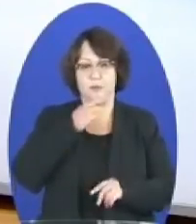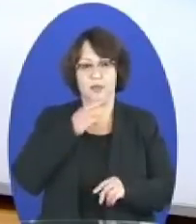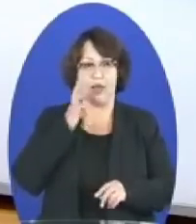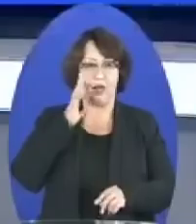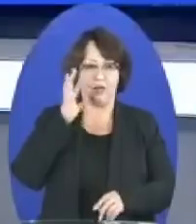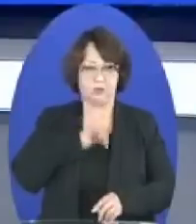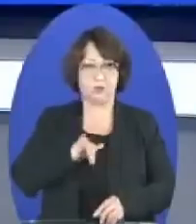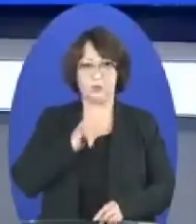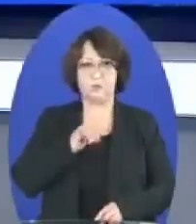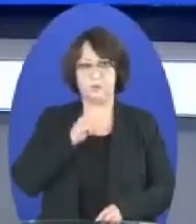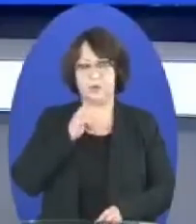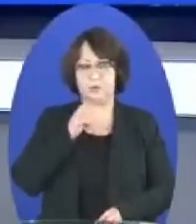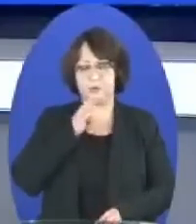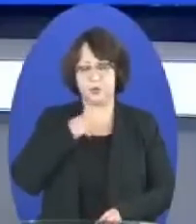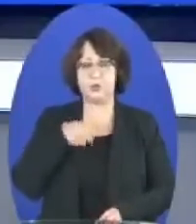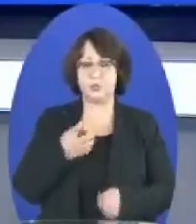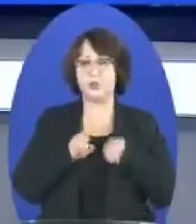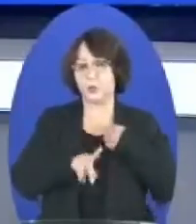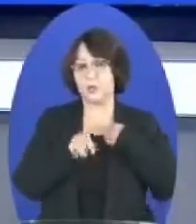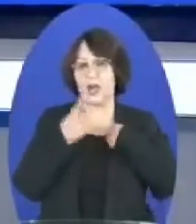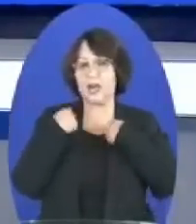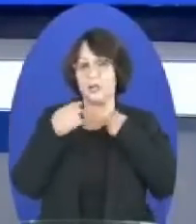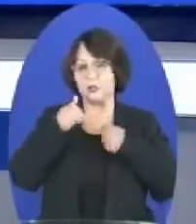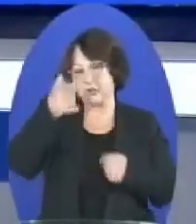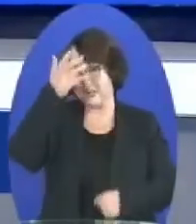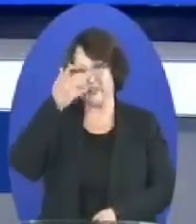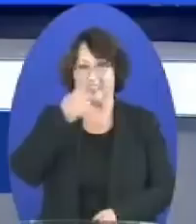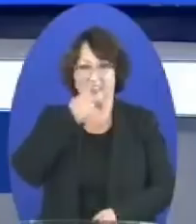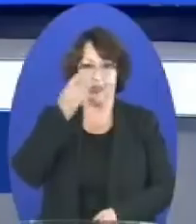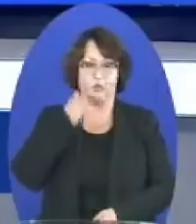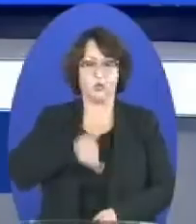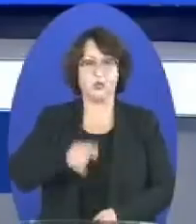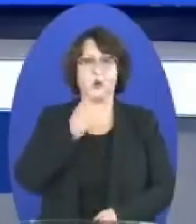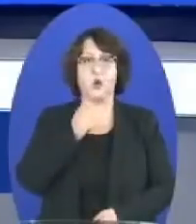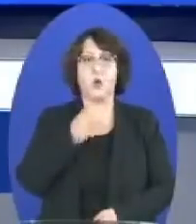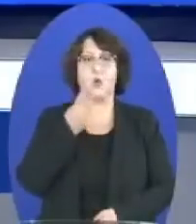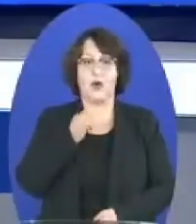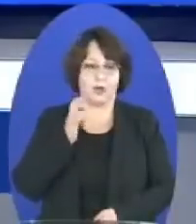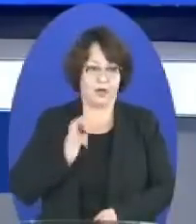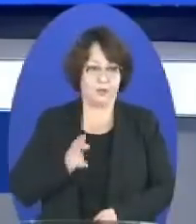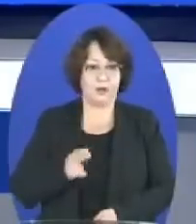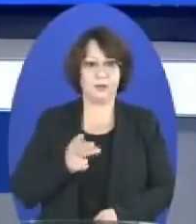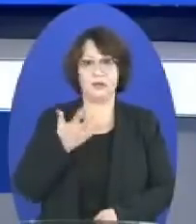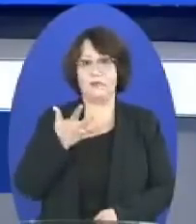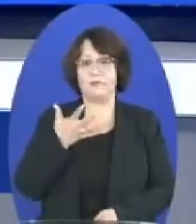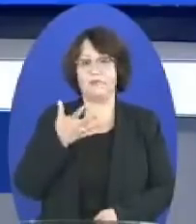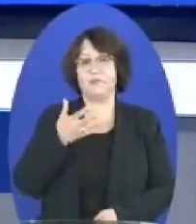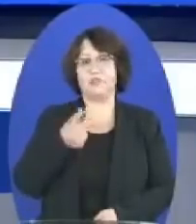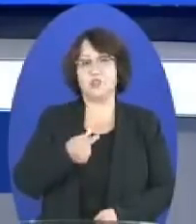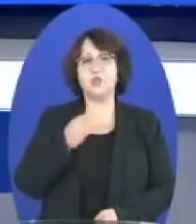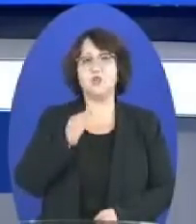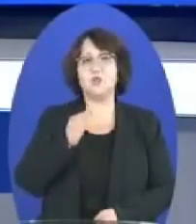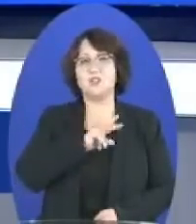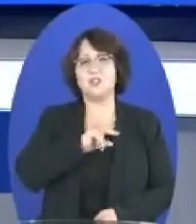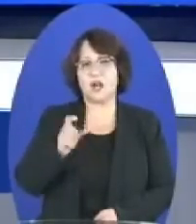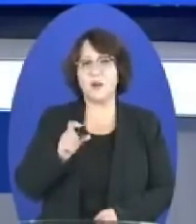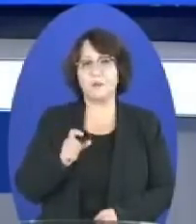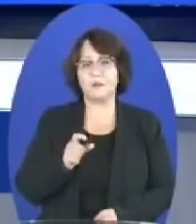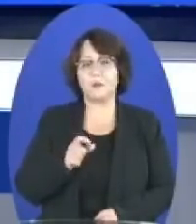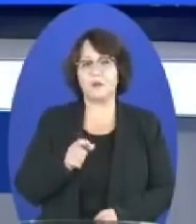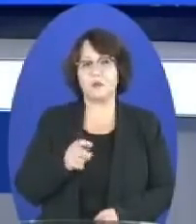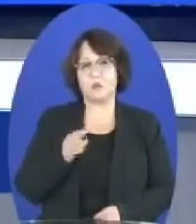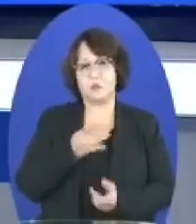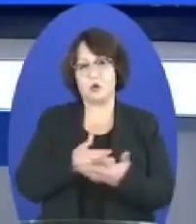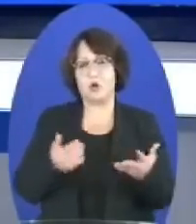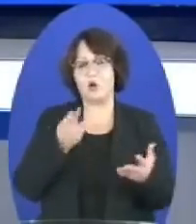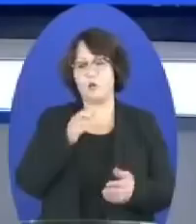мэдээг эхлүүлээ. За Британий засгийн газар бүгд найрамдахтад ард улсын Huawei компанийн 5G сүлжээний тоног төхөөрөмжийг 2027 оноос